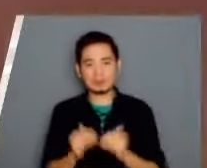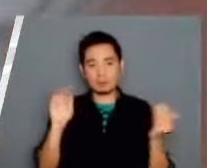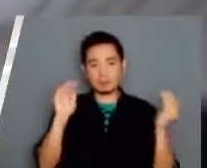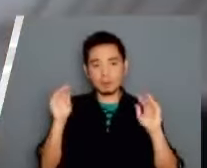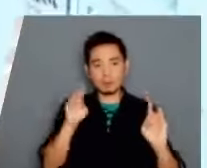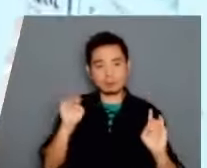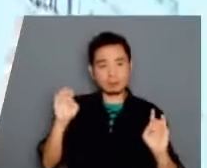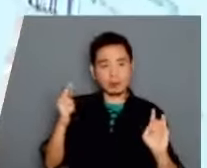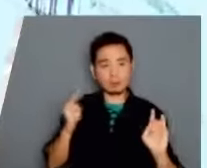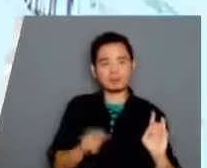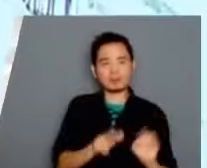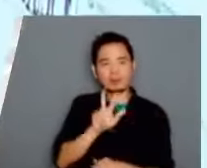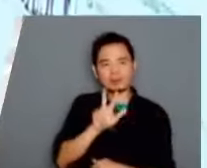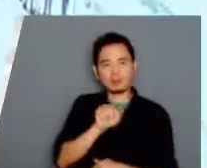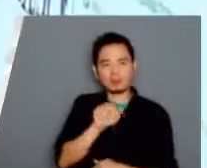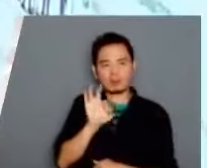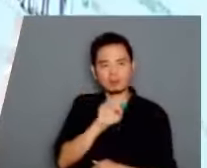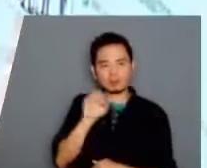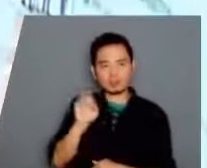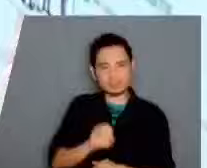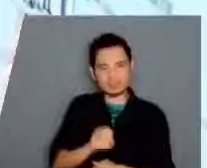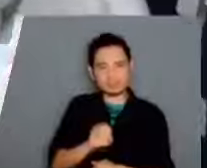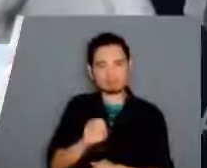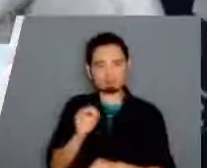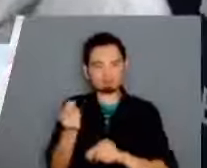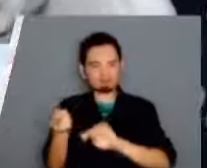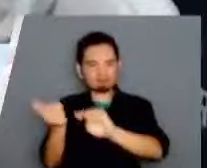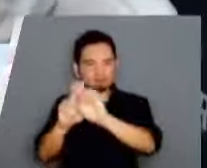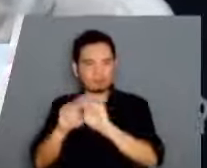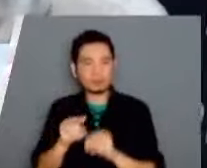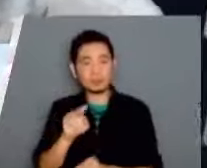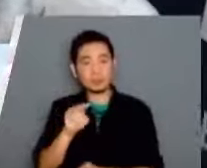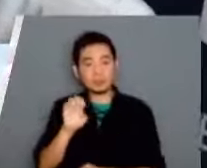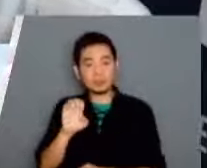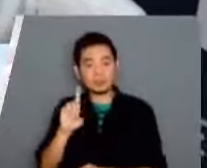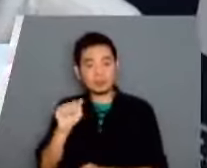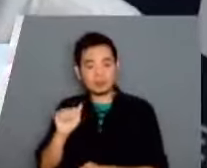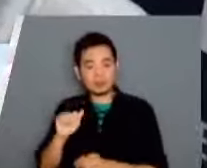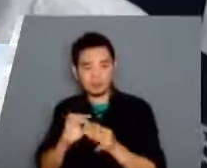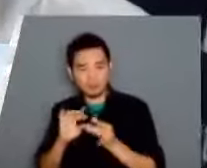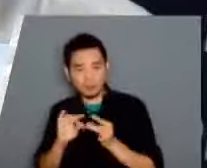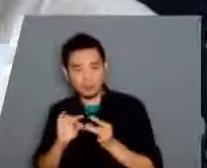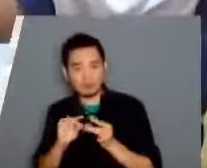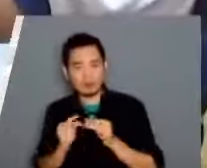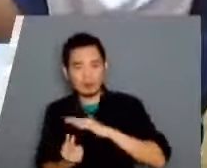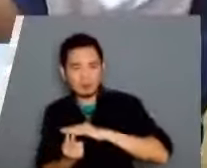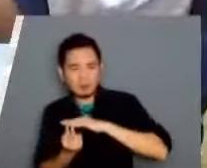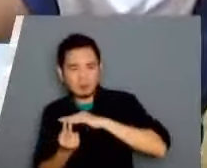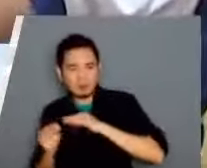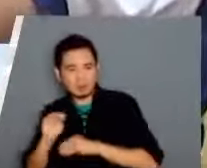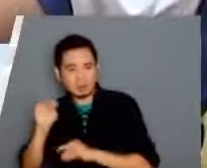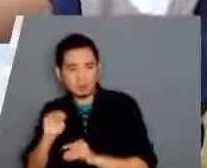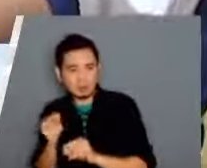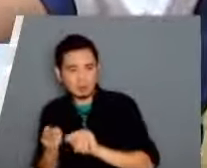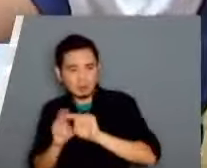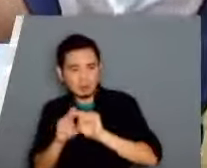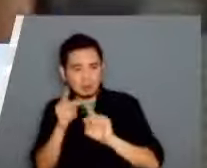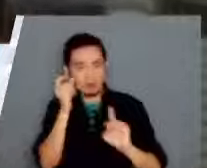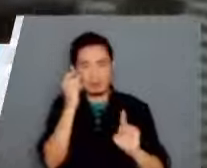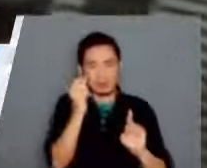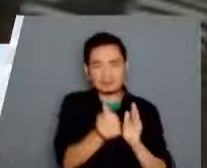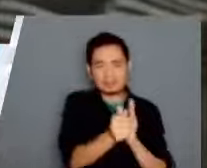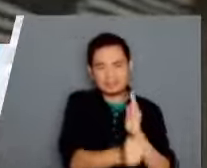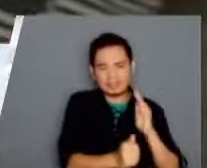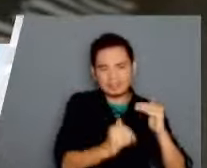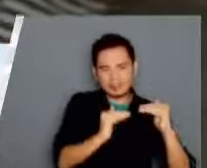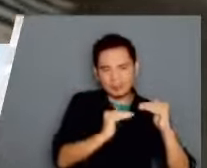naman sa National Economic and Development Authority o NEDA, bagamat tumaas ang unemployment rate, dumami ang mga middle-skilled jobs at full-time